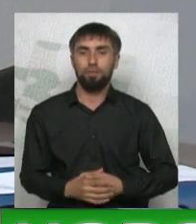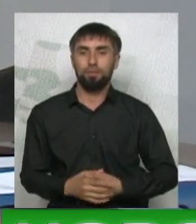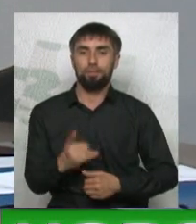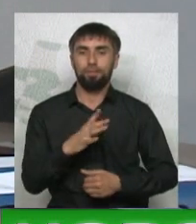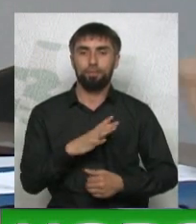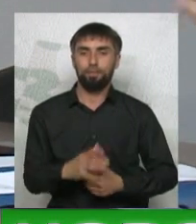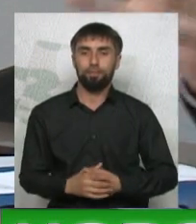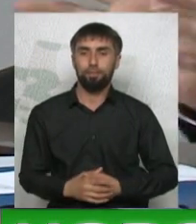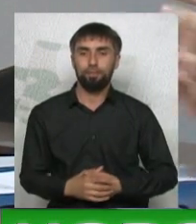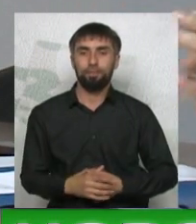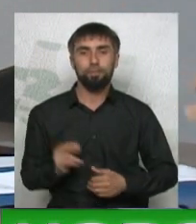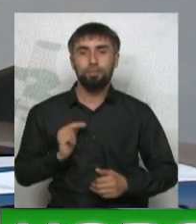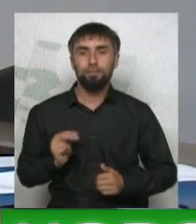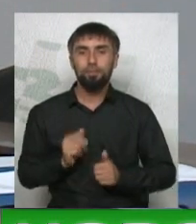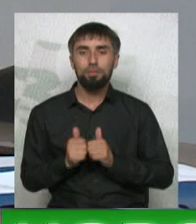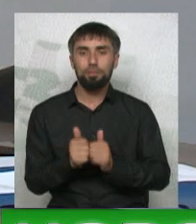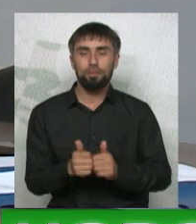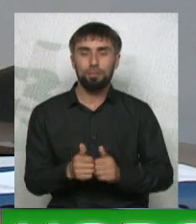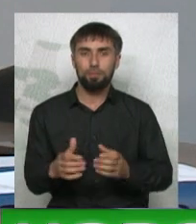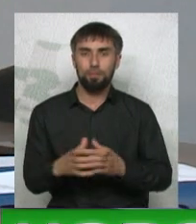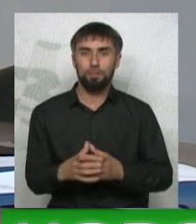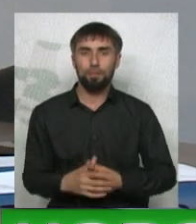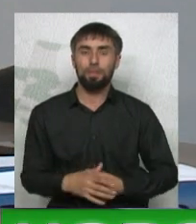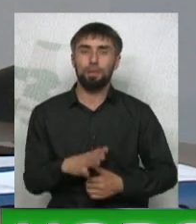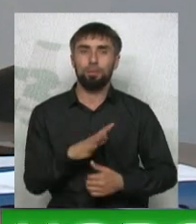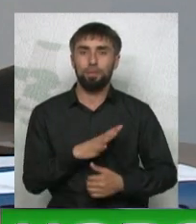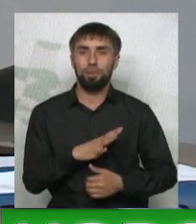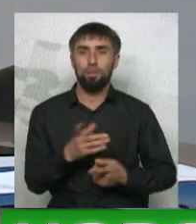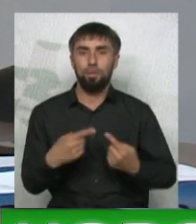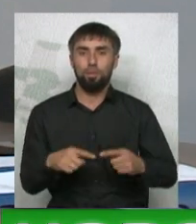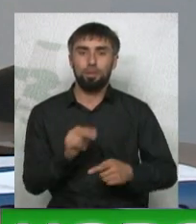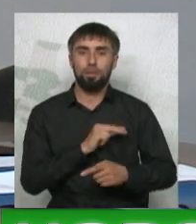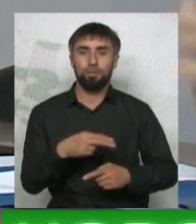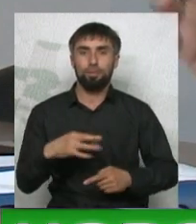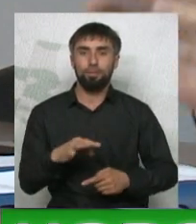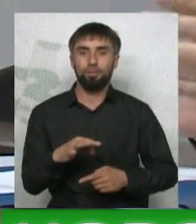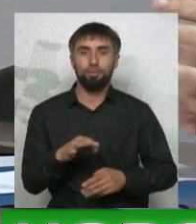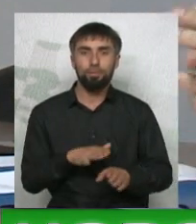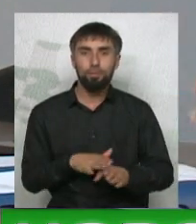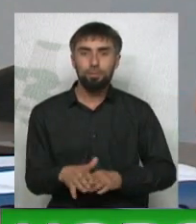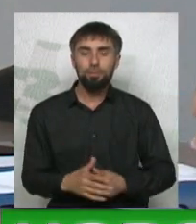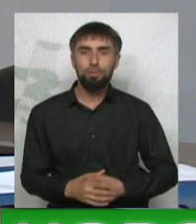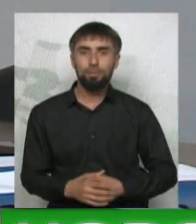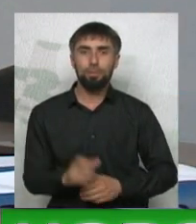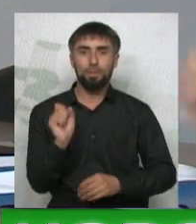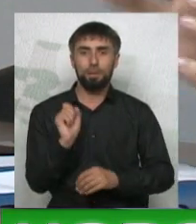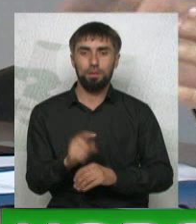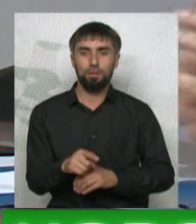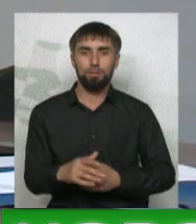чтобы в коллективе вот, была организована работа по выполнению